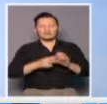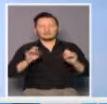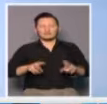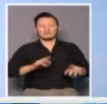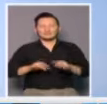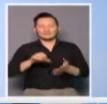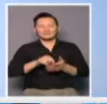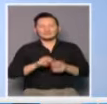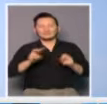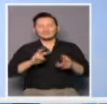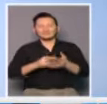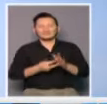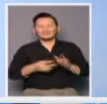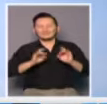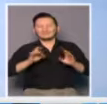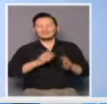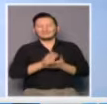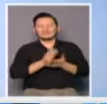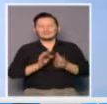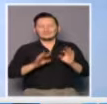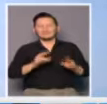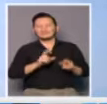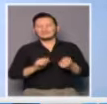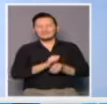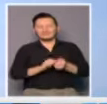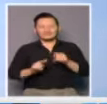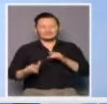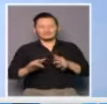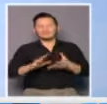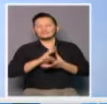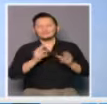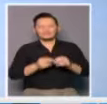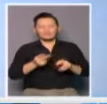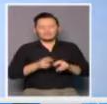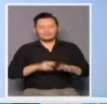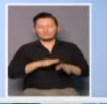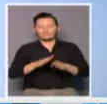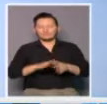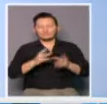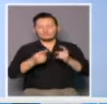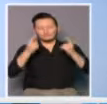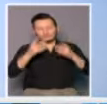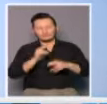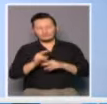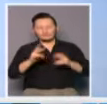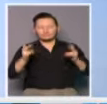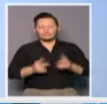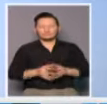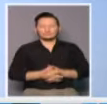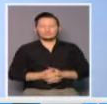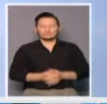В работу пограничников также входит проверка документов жителей на побережье, поэтому надо с пониманием относиться к этому.